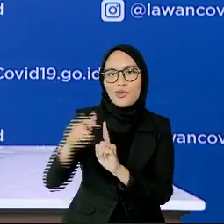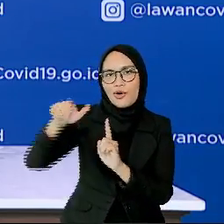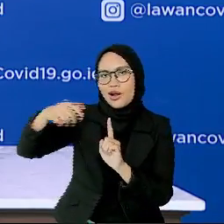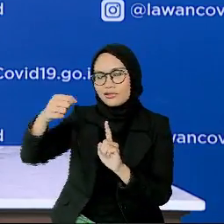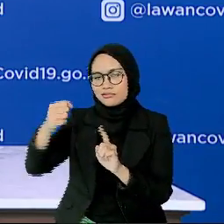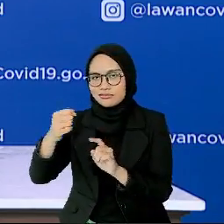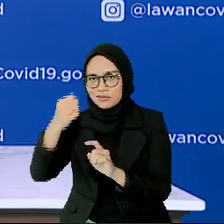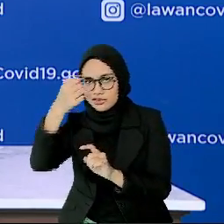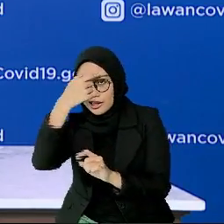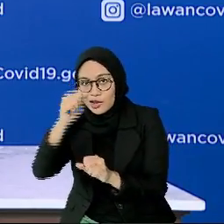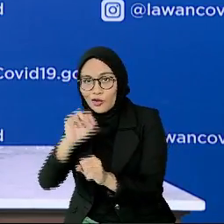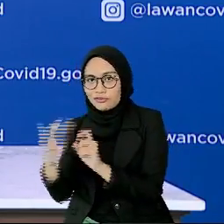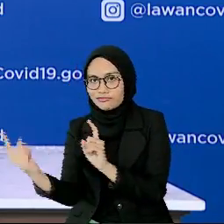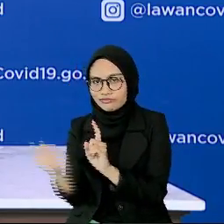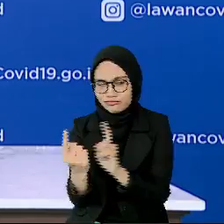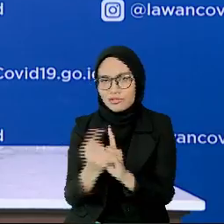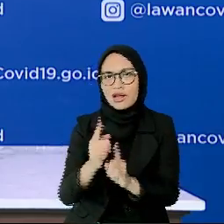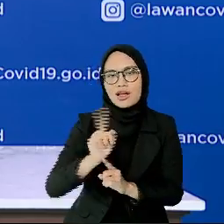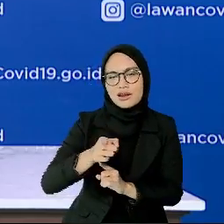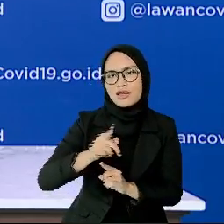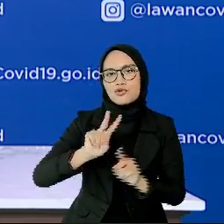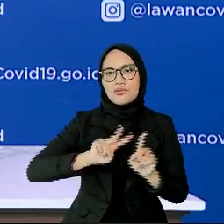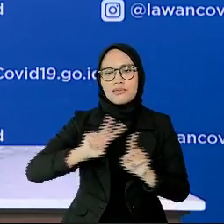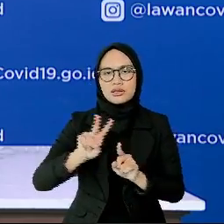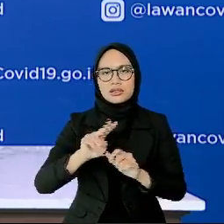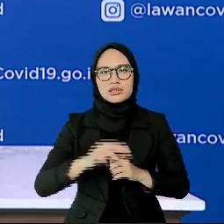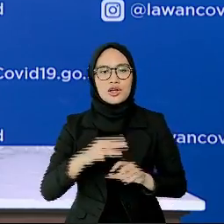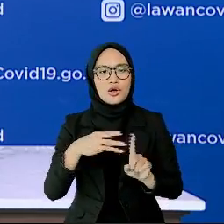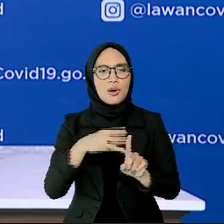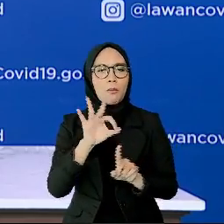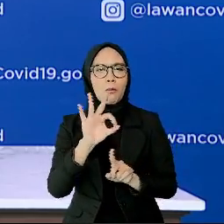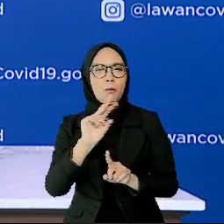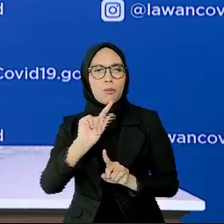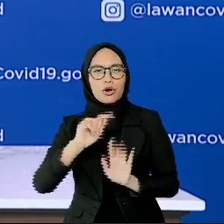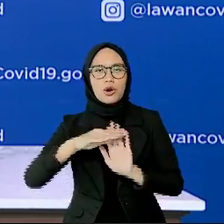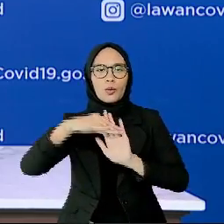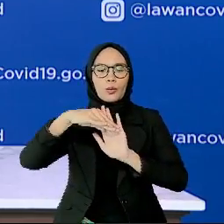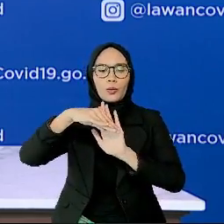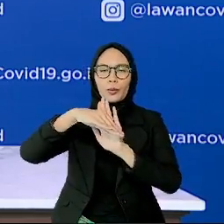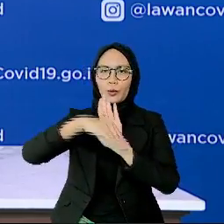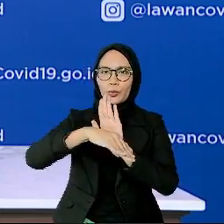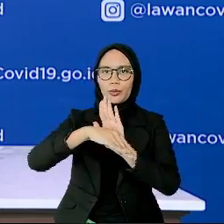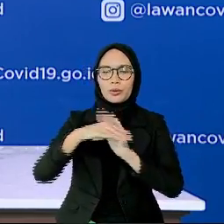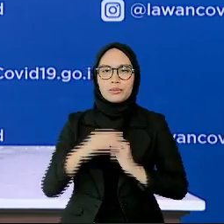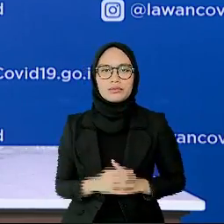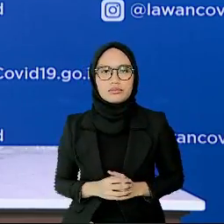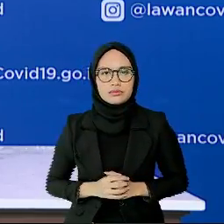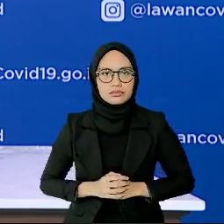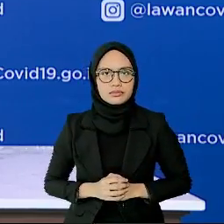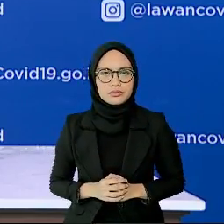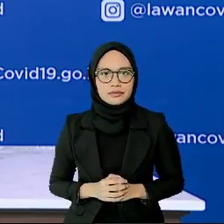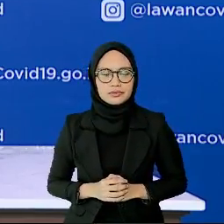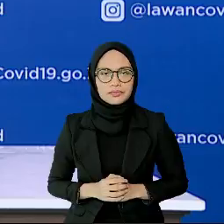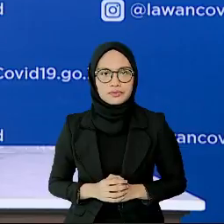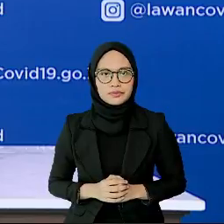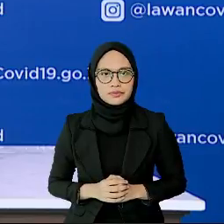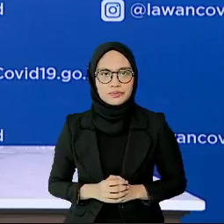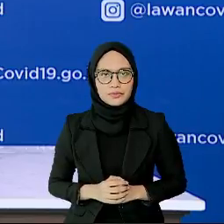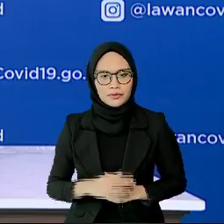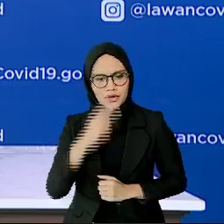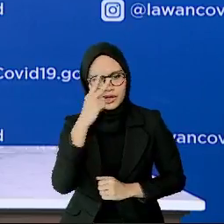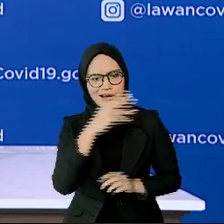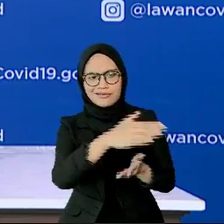5,57 bor per minggu. Secara saintifik, penambahan exit dan entry test